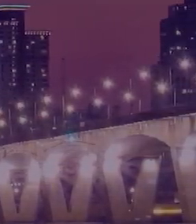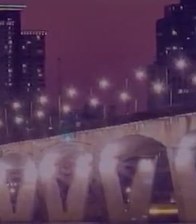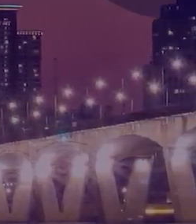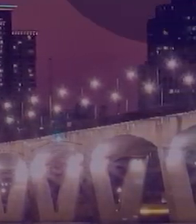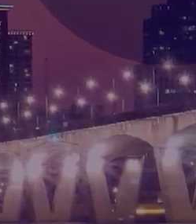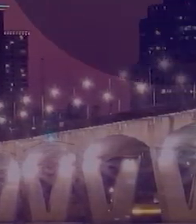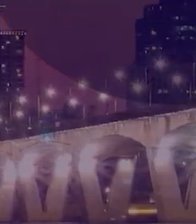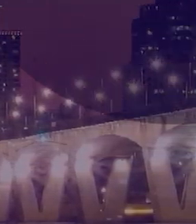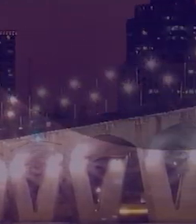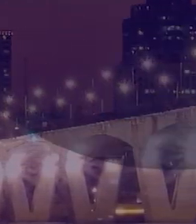했습니다